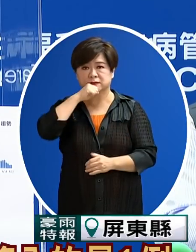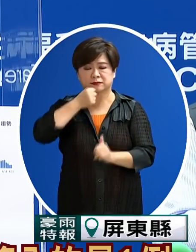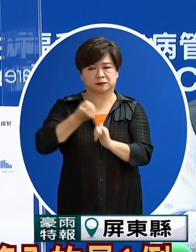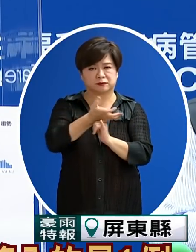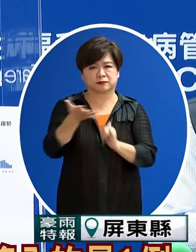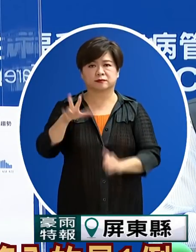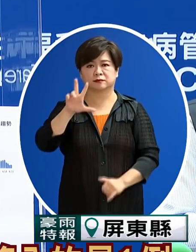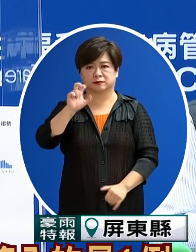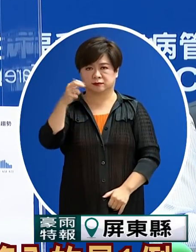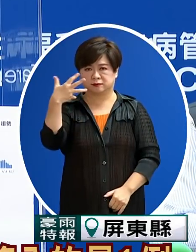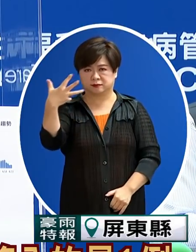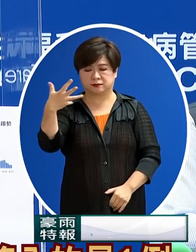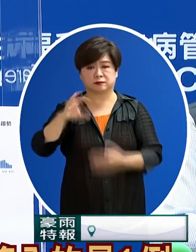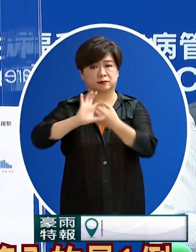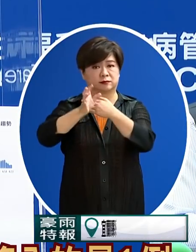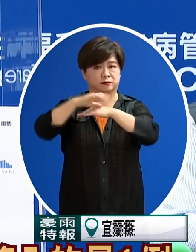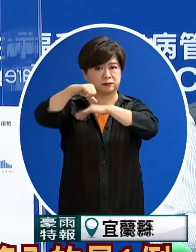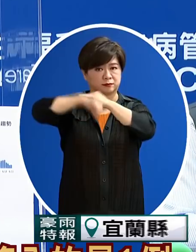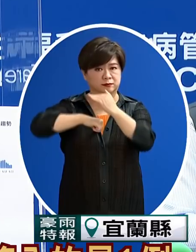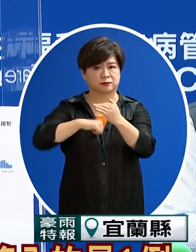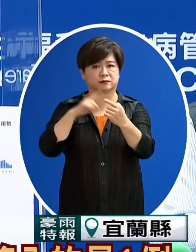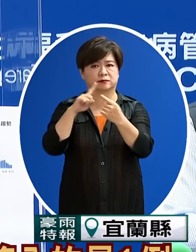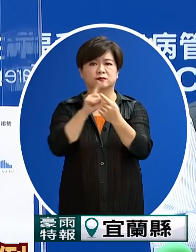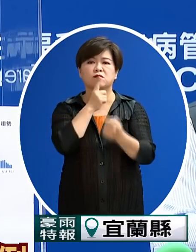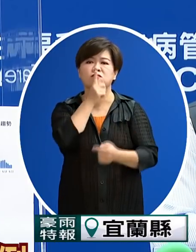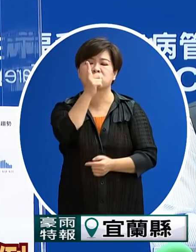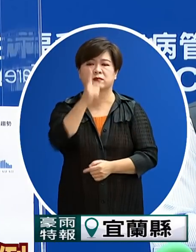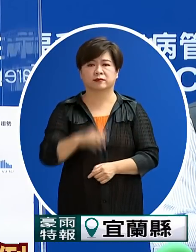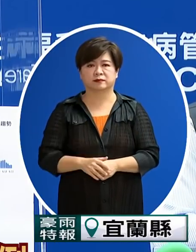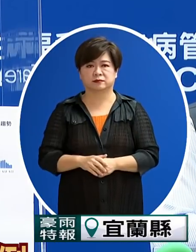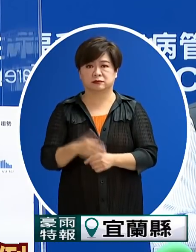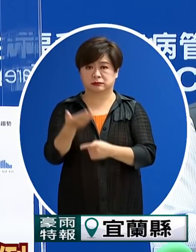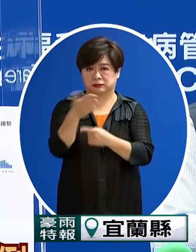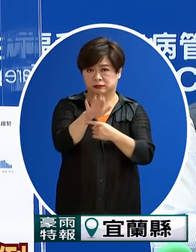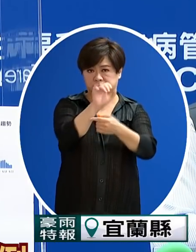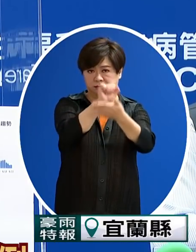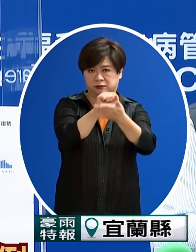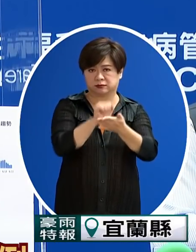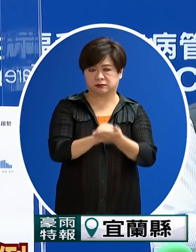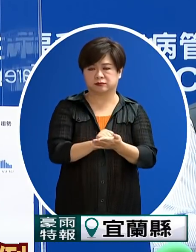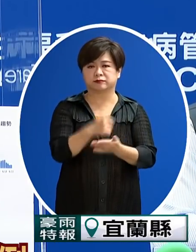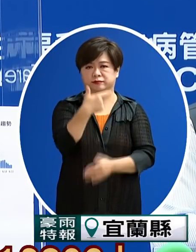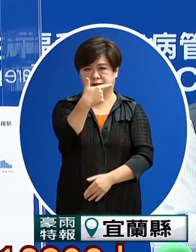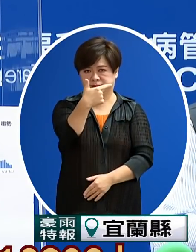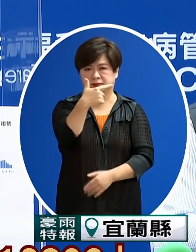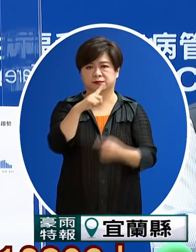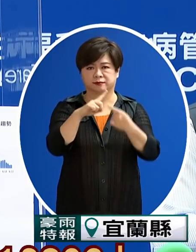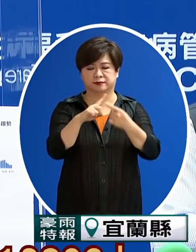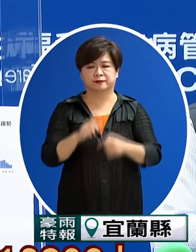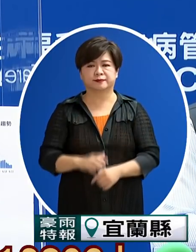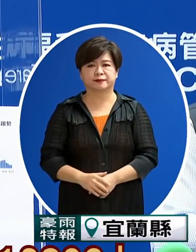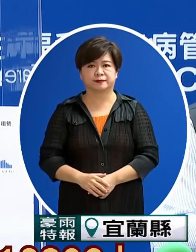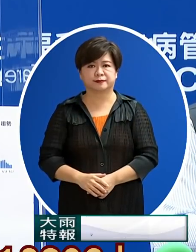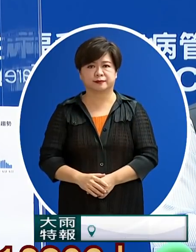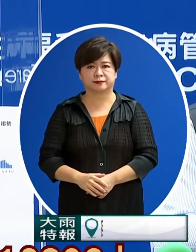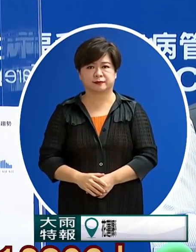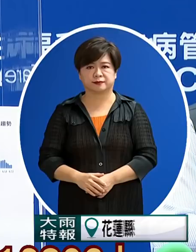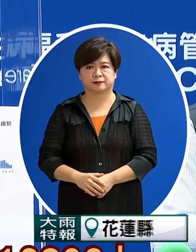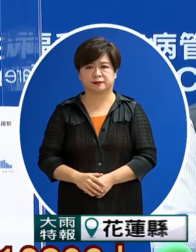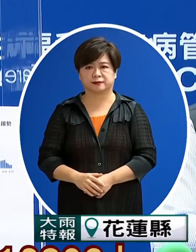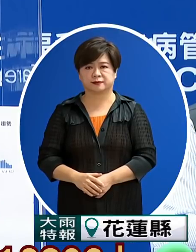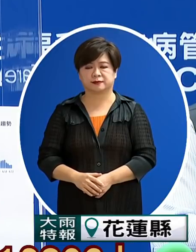例78例那境外移入的是1例，那死亡的案例是6例。那整体